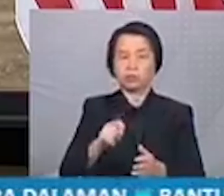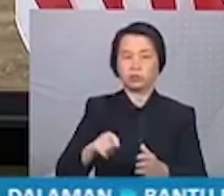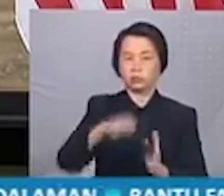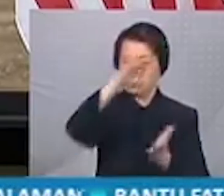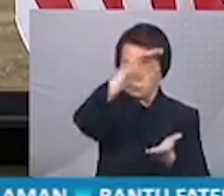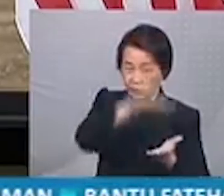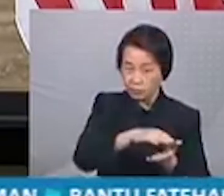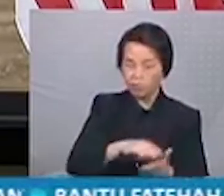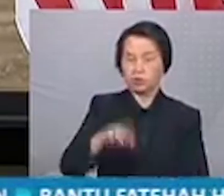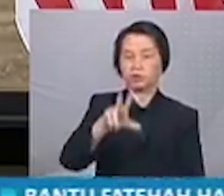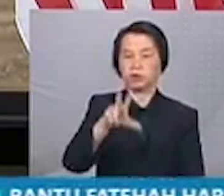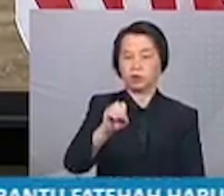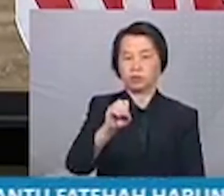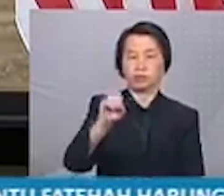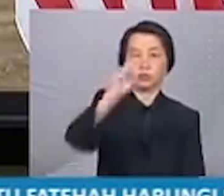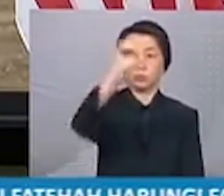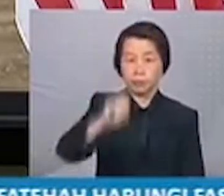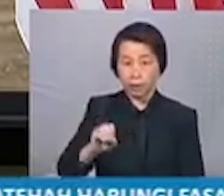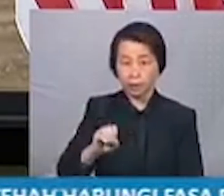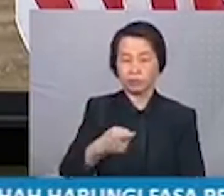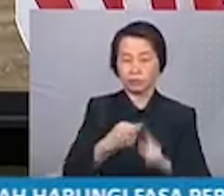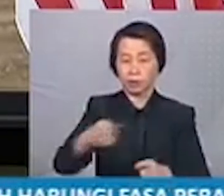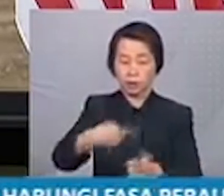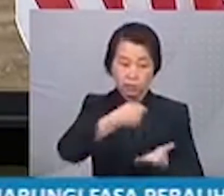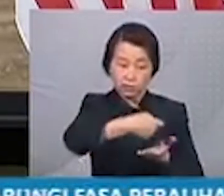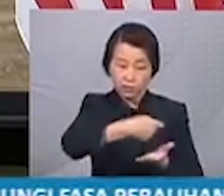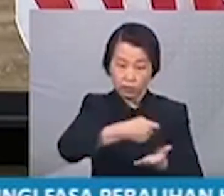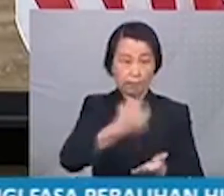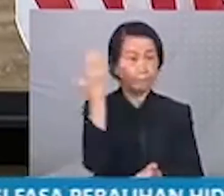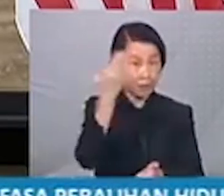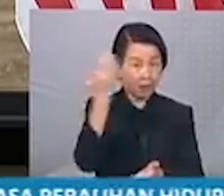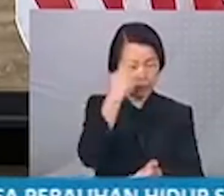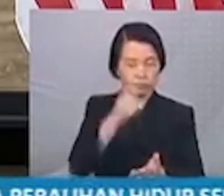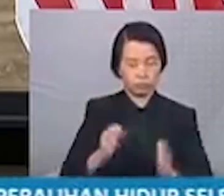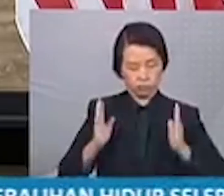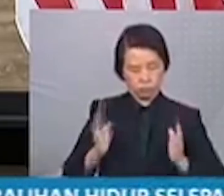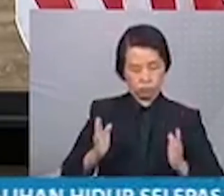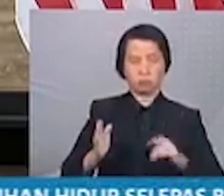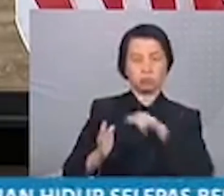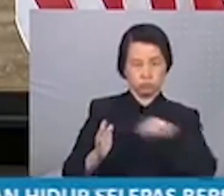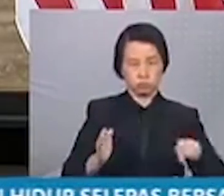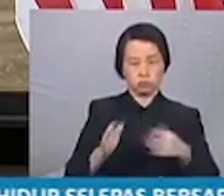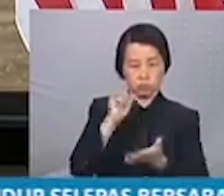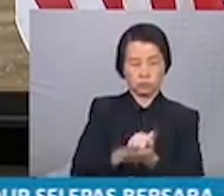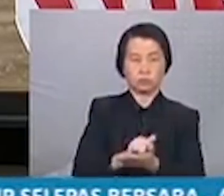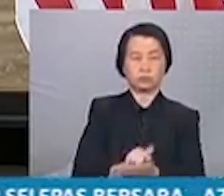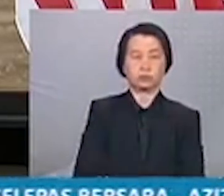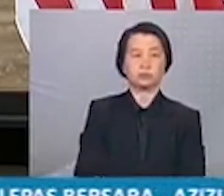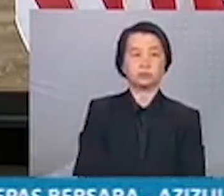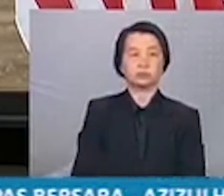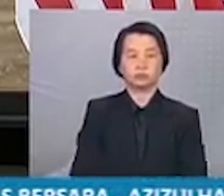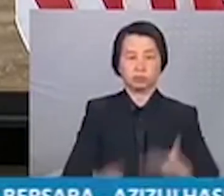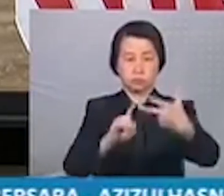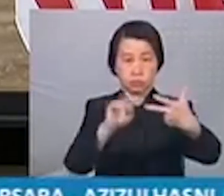sekurang-kurangnya 30 peratus daripada kada CEO asal bagi tempoh tersebut Hai